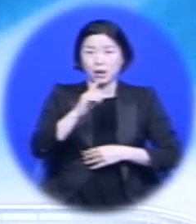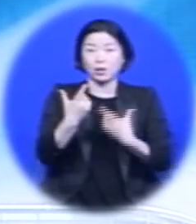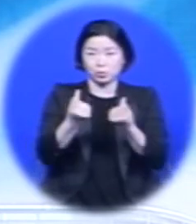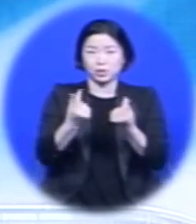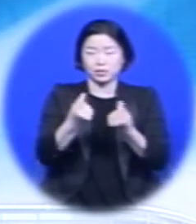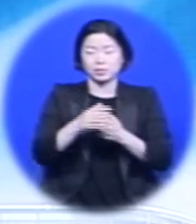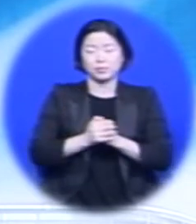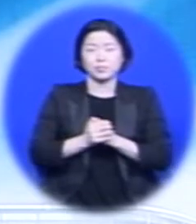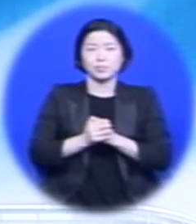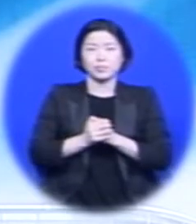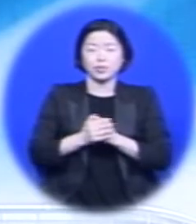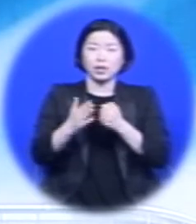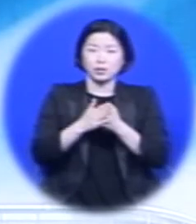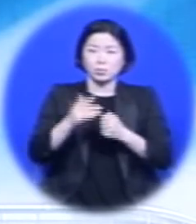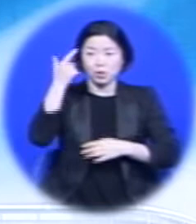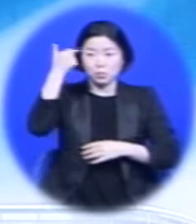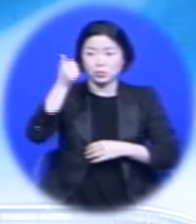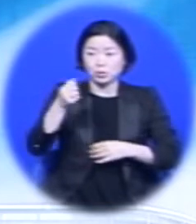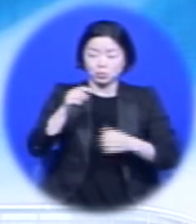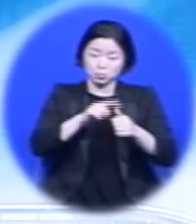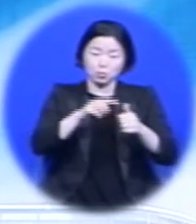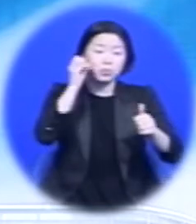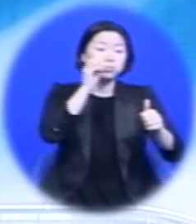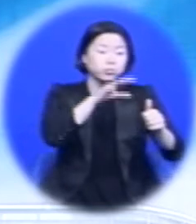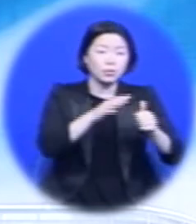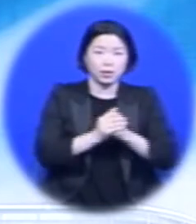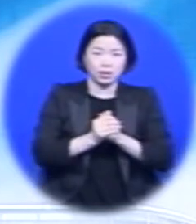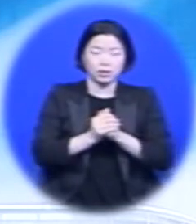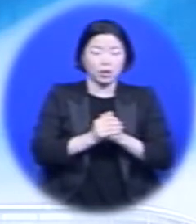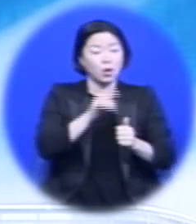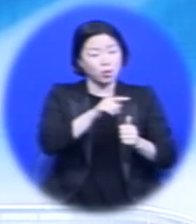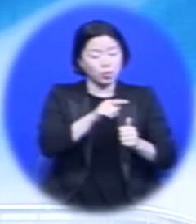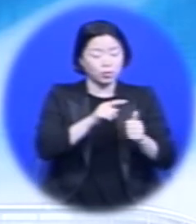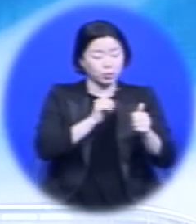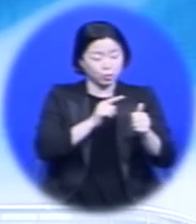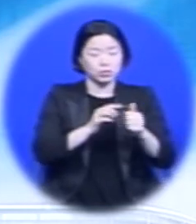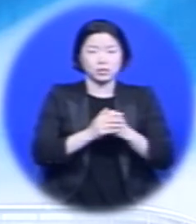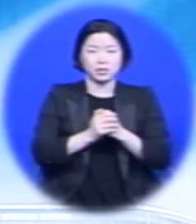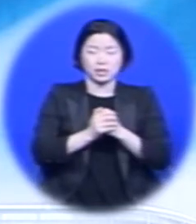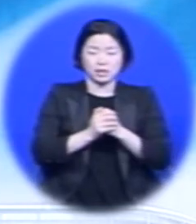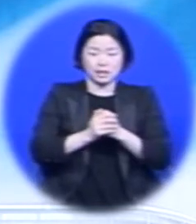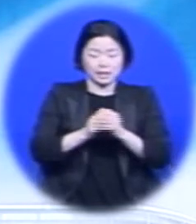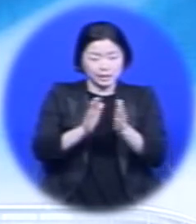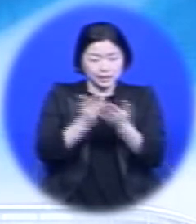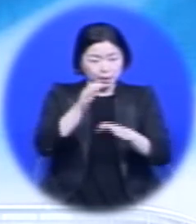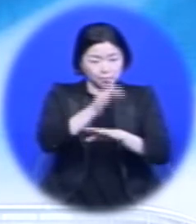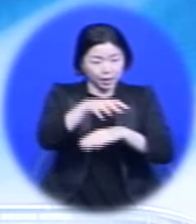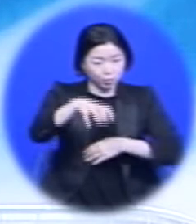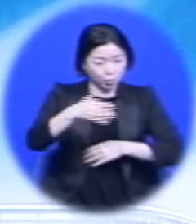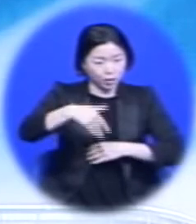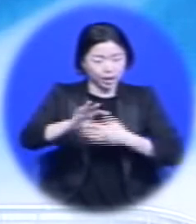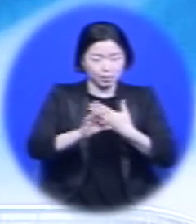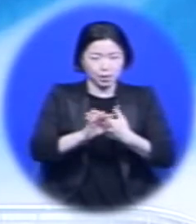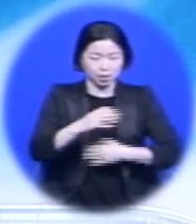하더래요. 그래서 목사님이 물어봤답니다. 너는 그러면 서점에 가면 이